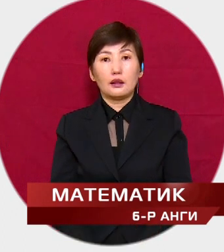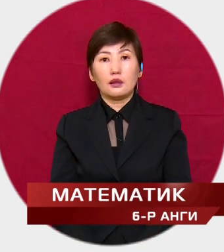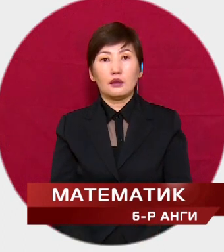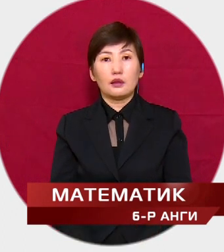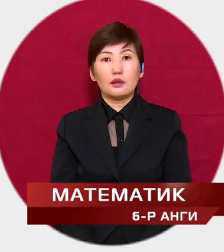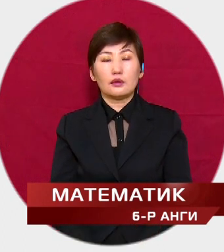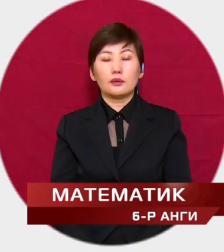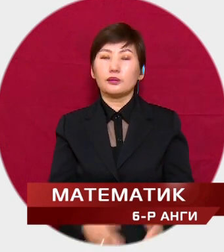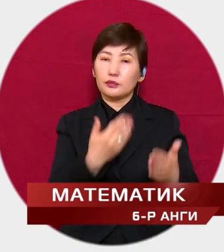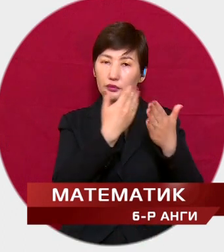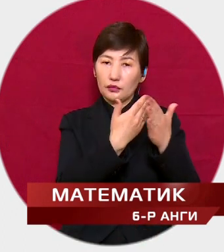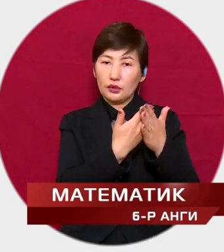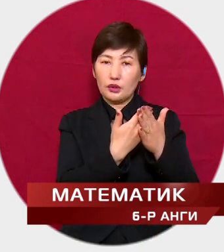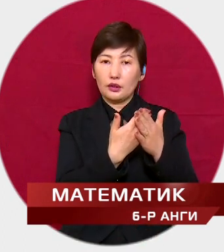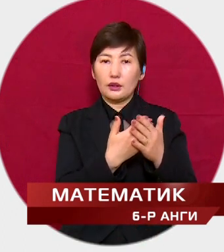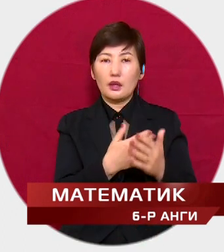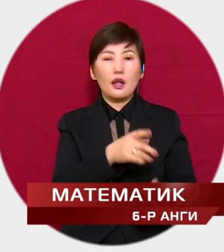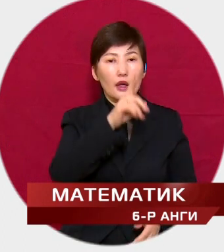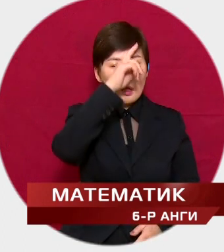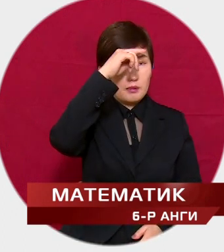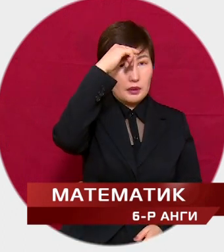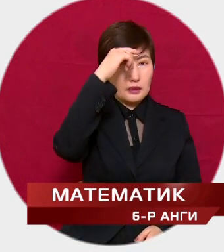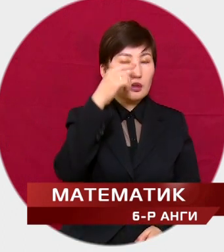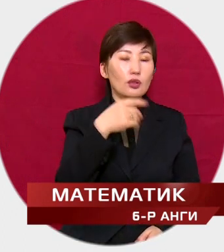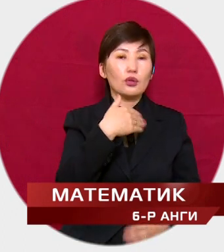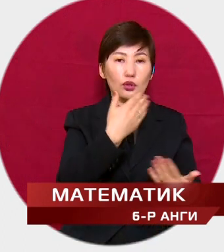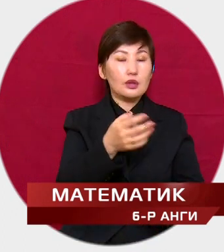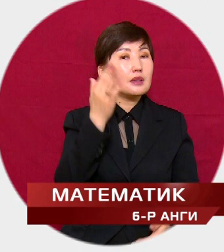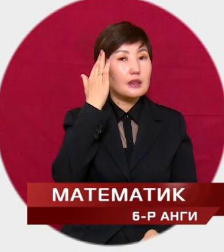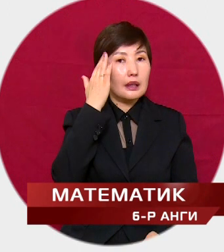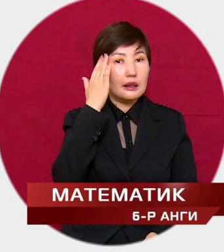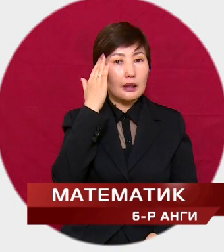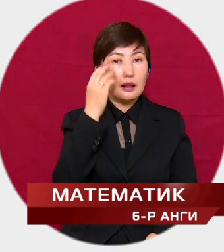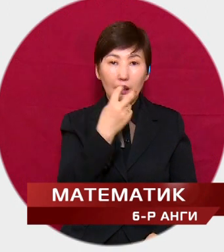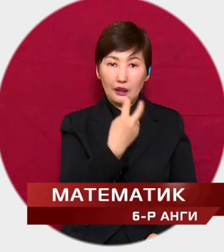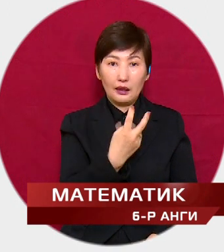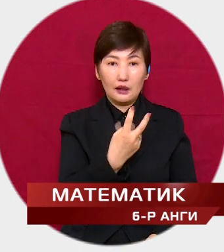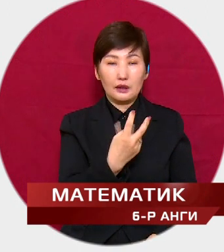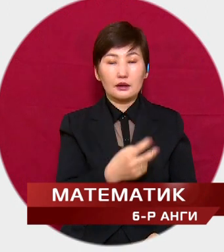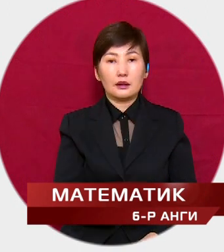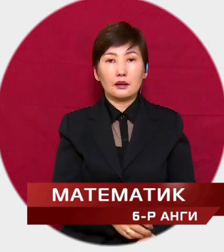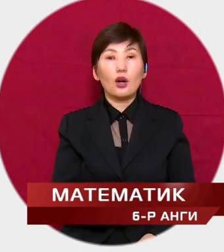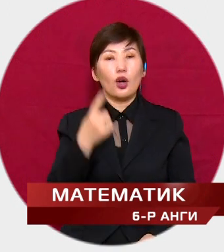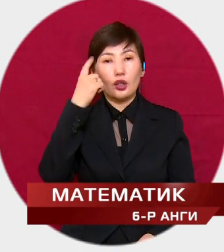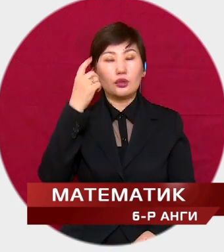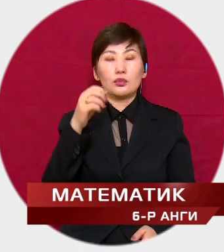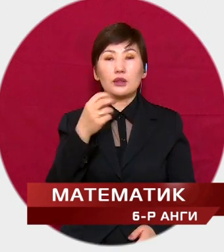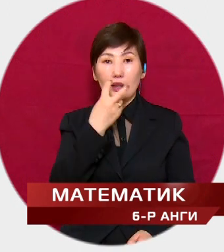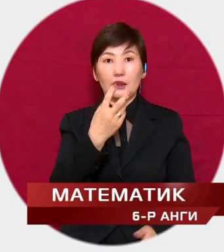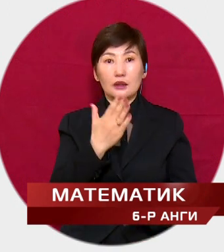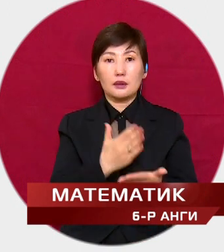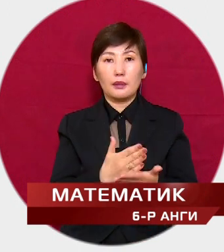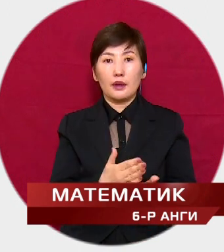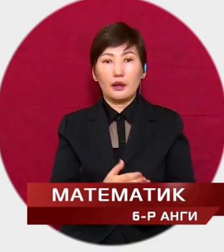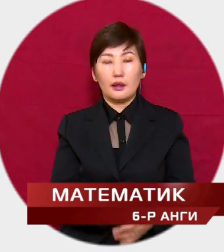40 жишээлбэл одоо энэ хоёр одоо эмнэлэг дээр өгсөн хүний саналаар бол ингээд харьцуулж харахад бол илүү ойлгомжтой болов уу гэж ойлгодож байгаа учраас эндээс